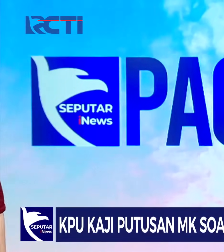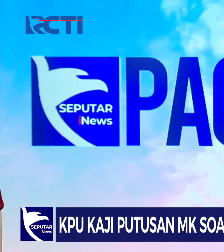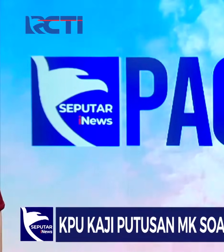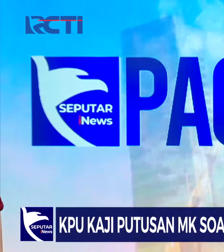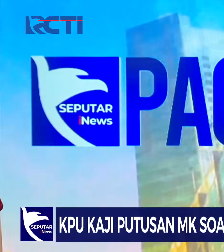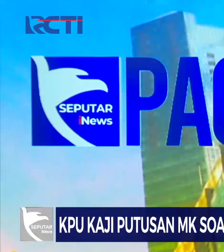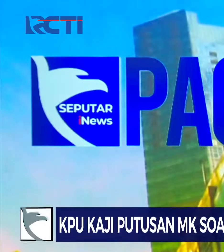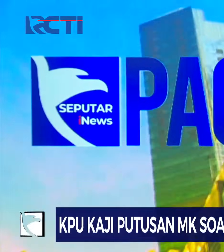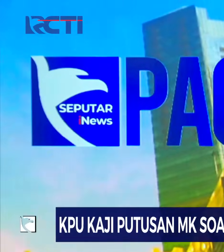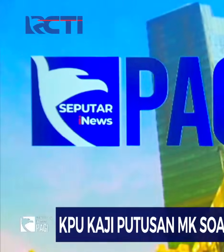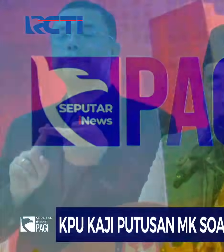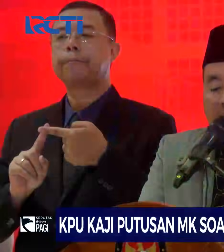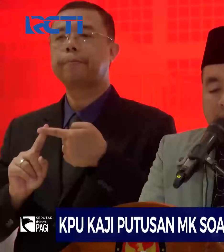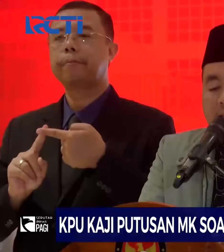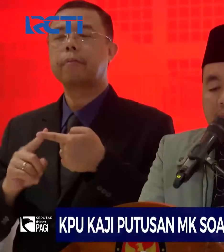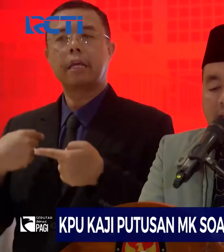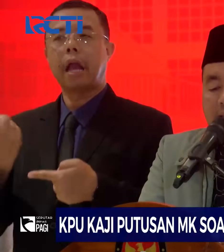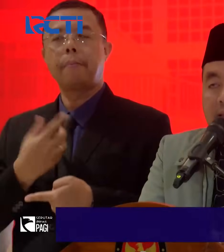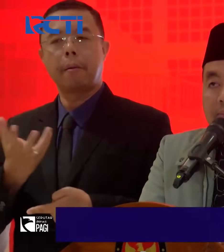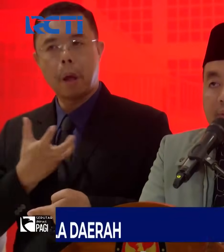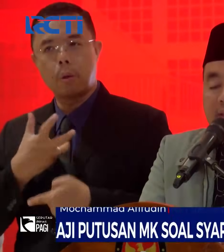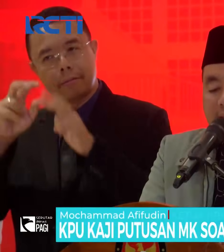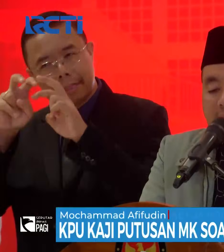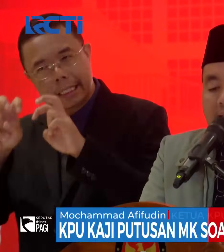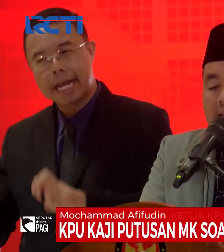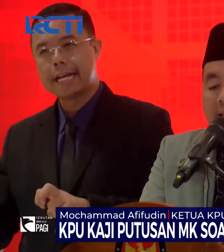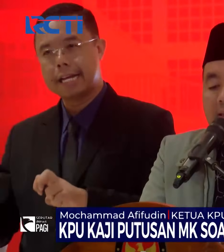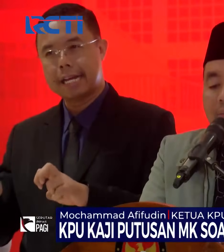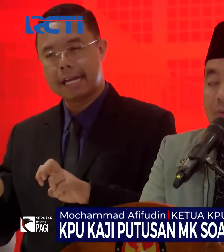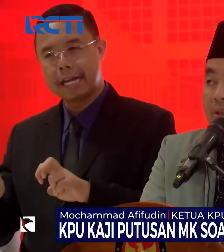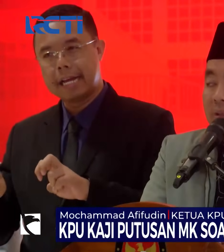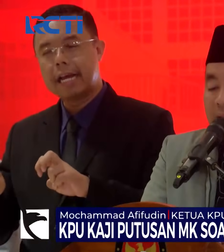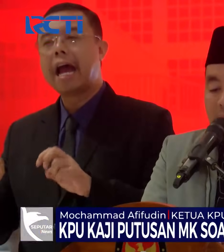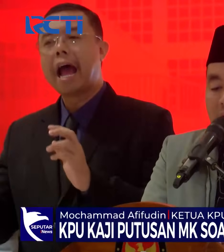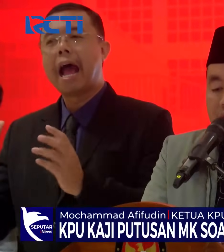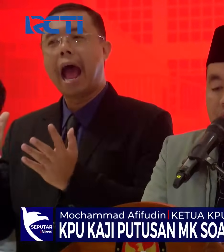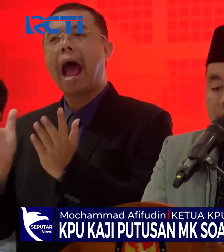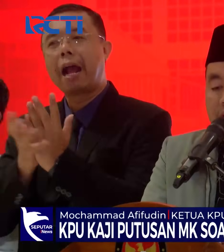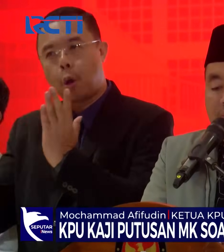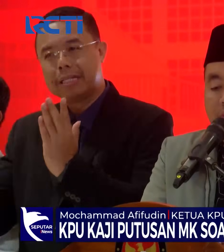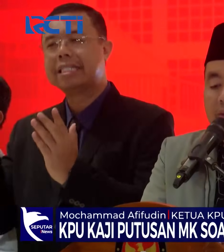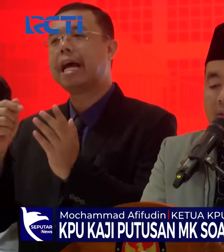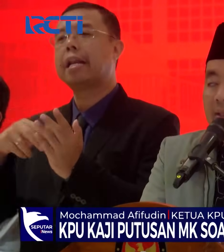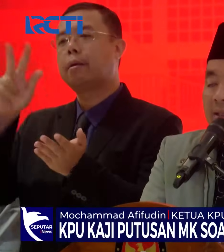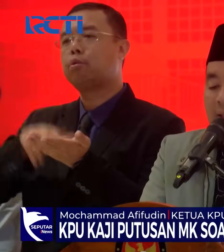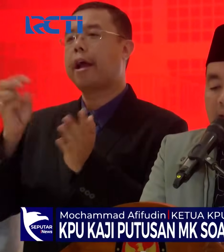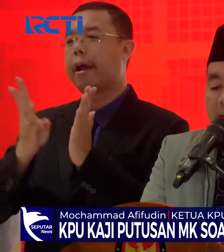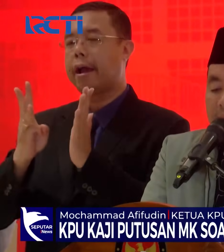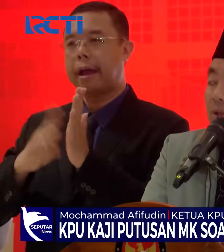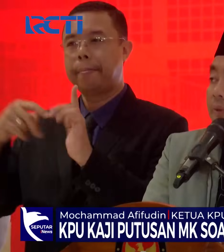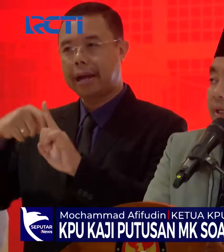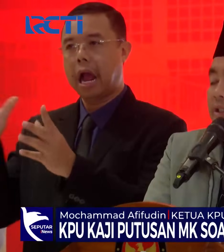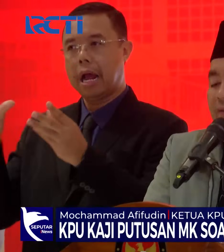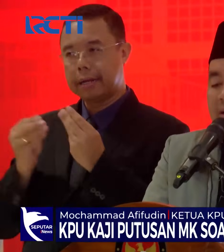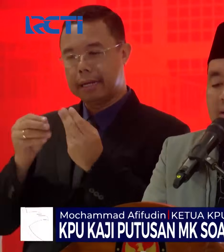mengubah undang-undang. Kami akan mengkaji lebih detail lagi salinan putusan Mahkamah Konstitusi tersebut,